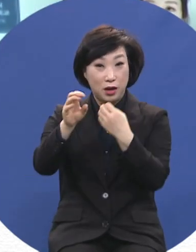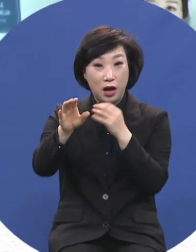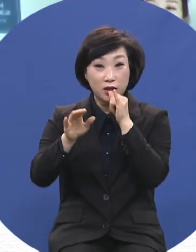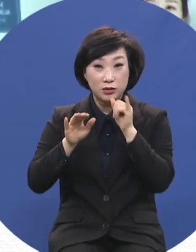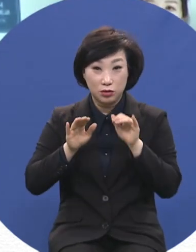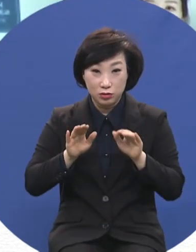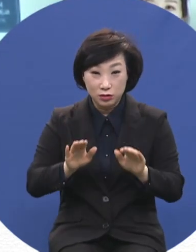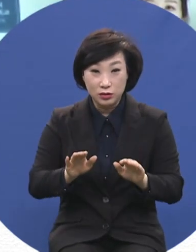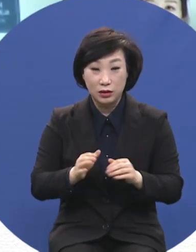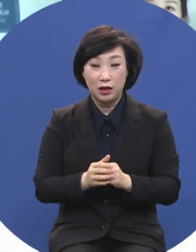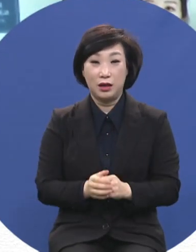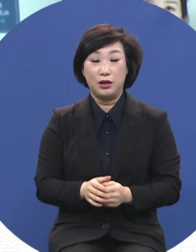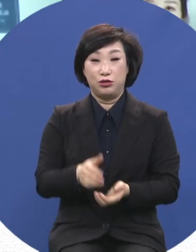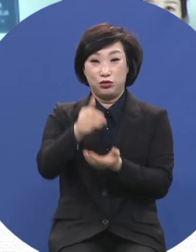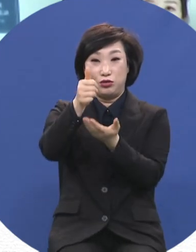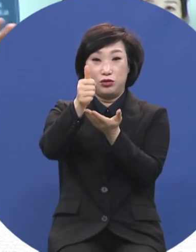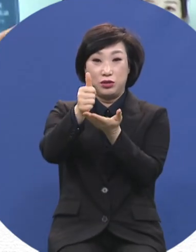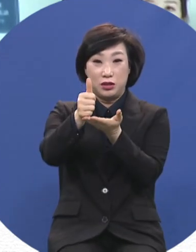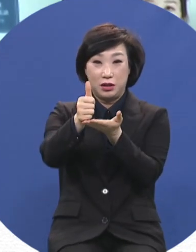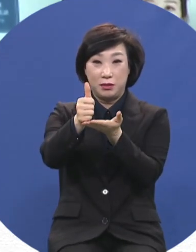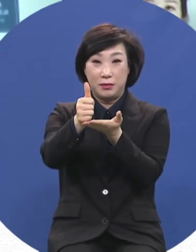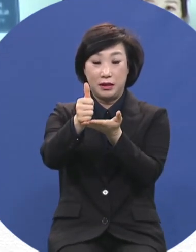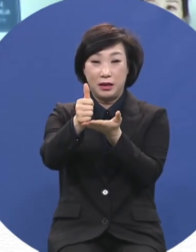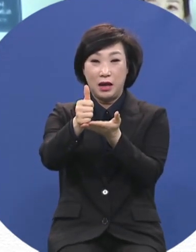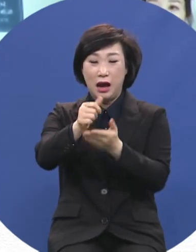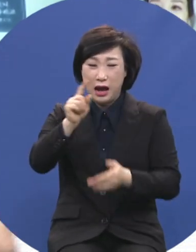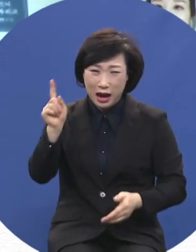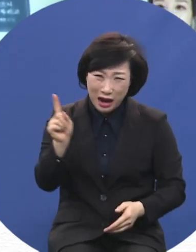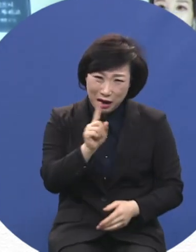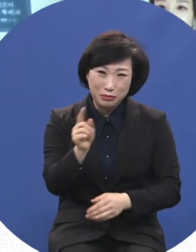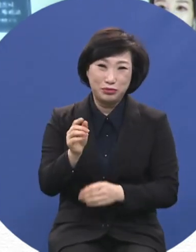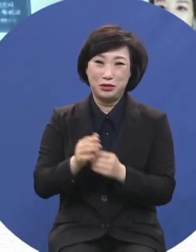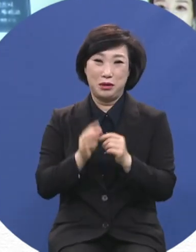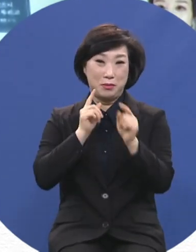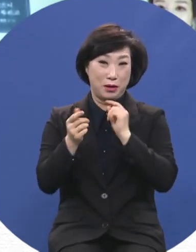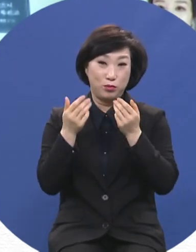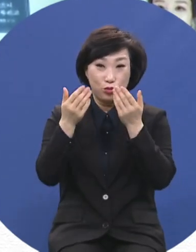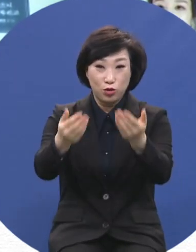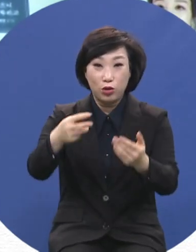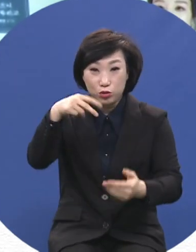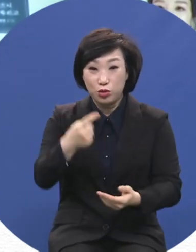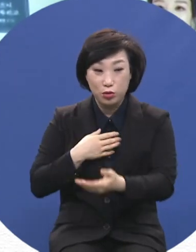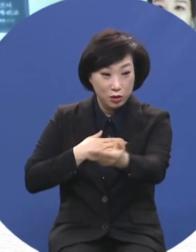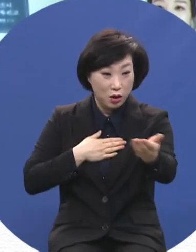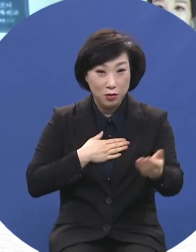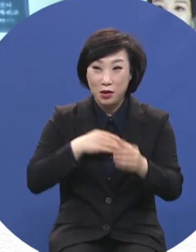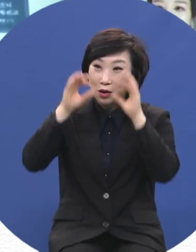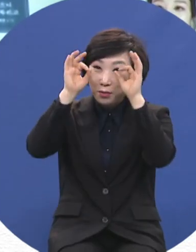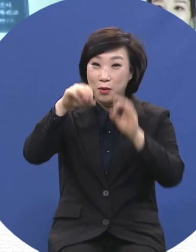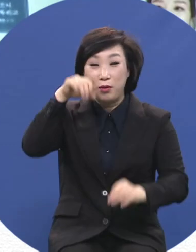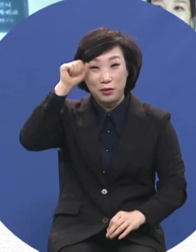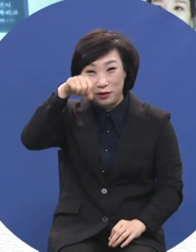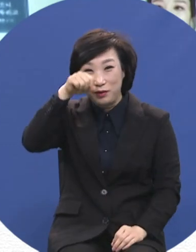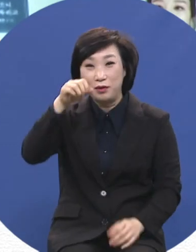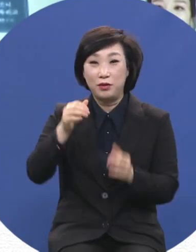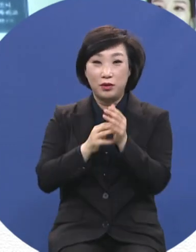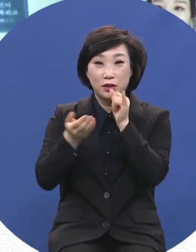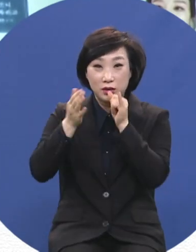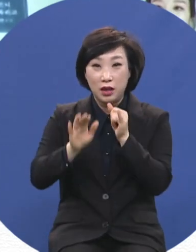화답하는데 주님이 아무리 말씀하셔도 듣기는 하는데 답이